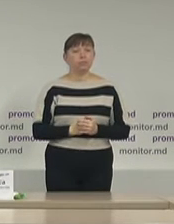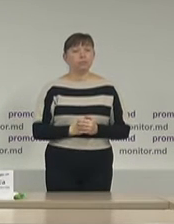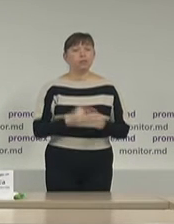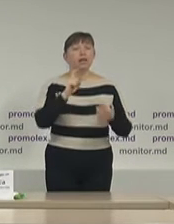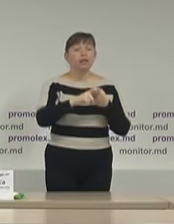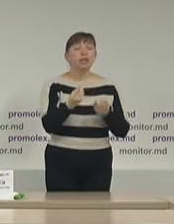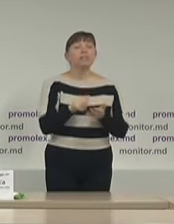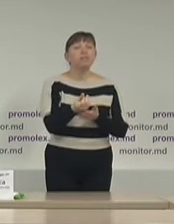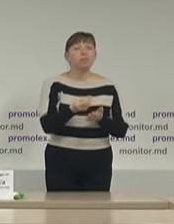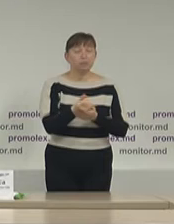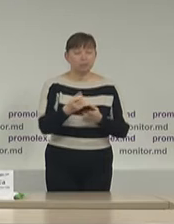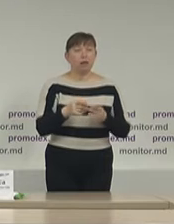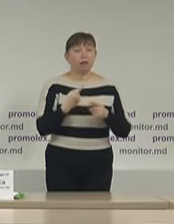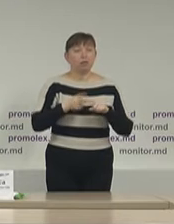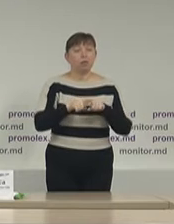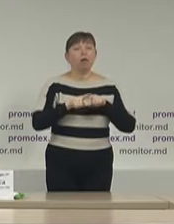Legat de finanțarea campaniei electorale,